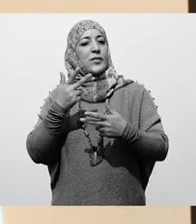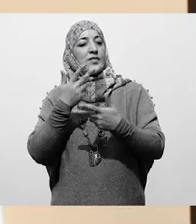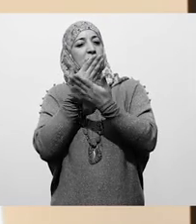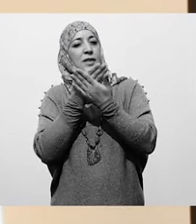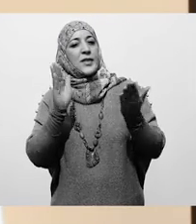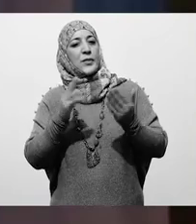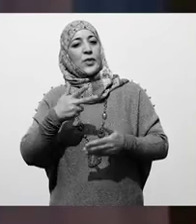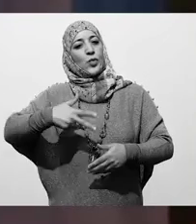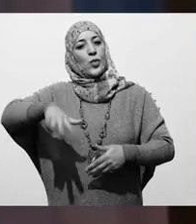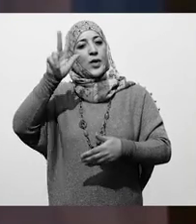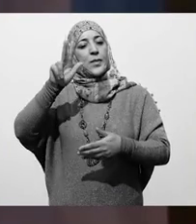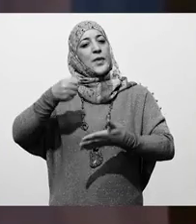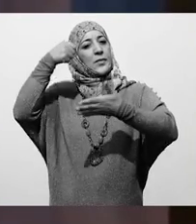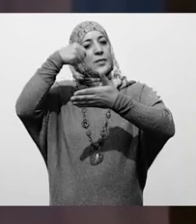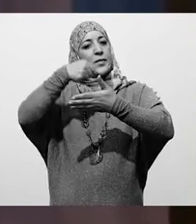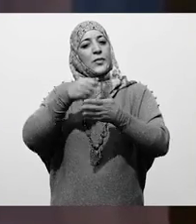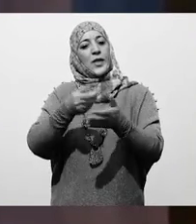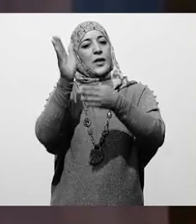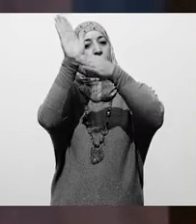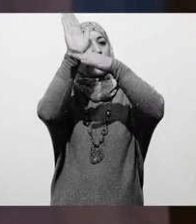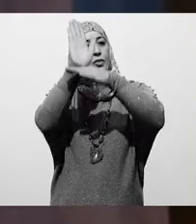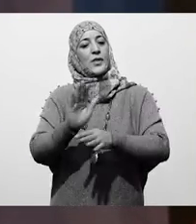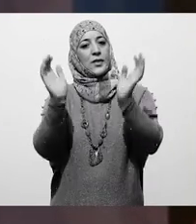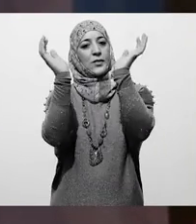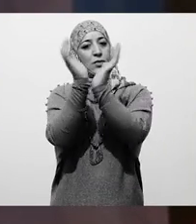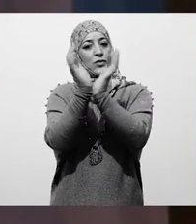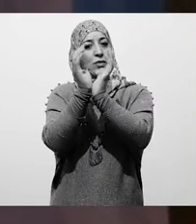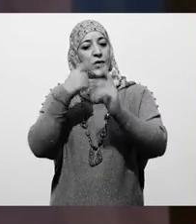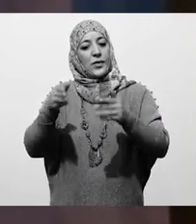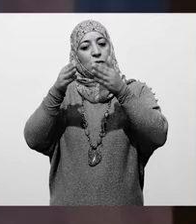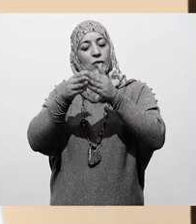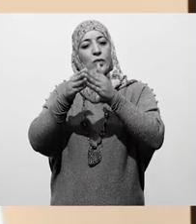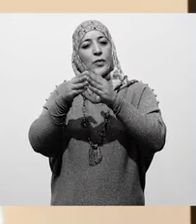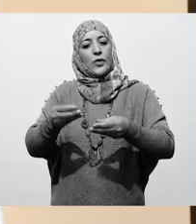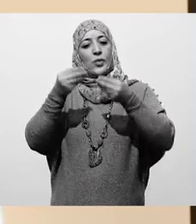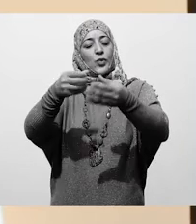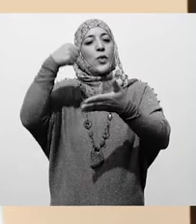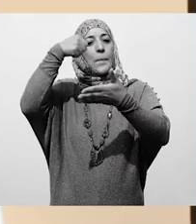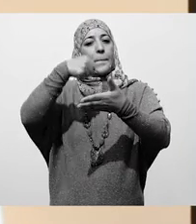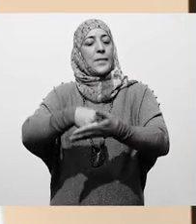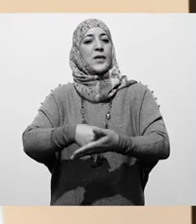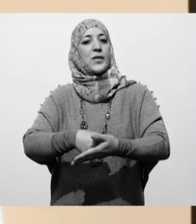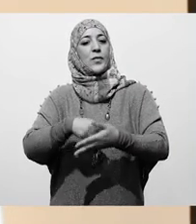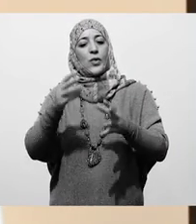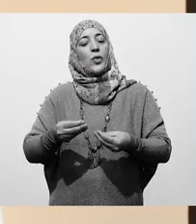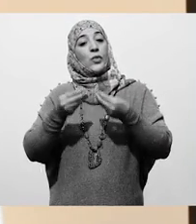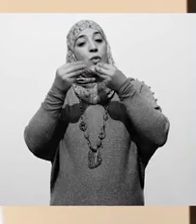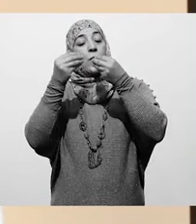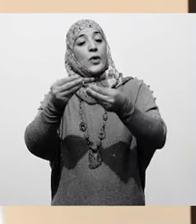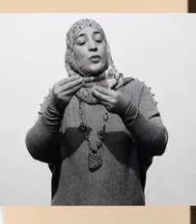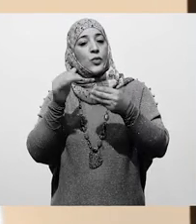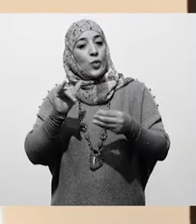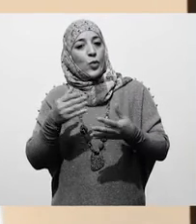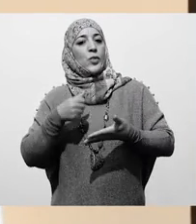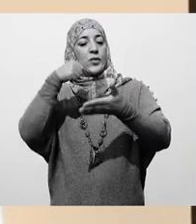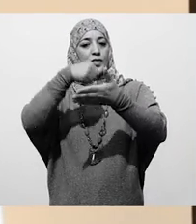simple droit minimum qui est de la couverture sociale, non, nous, on ne demande que le minimum. On ne demande que le